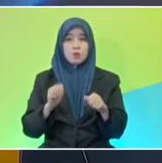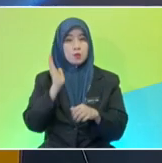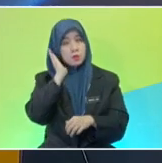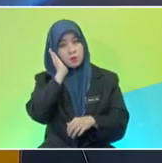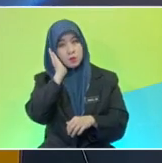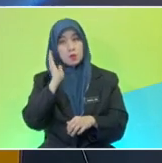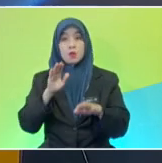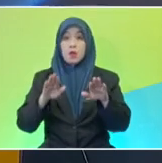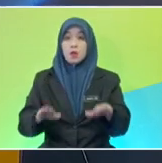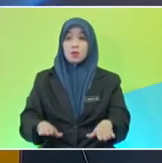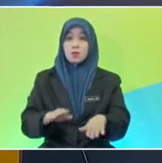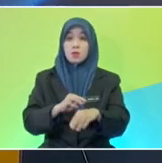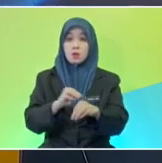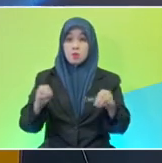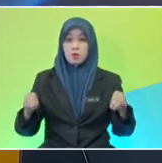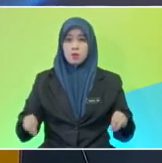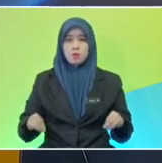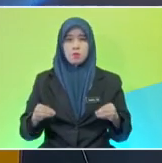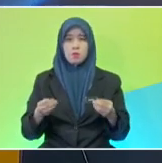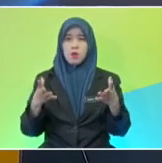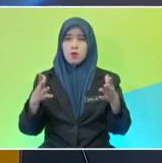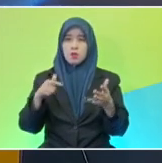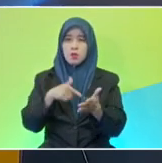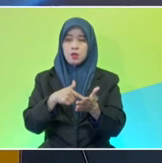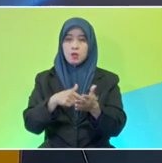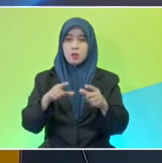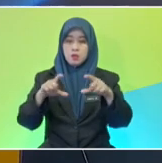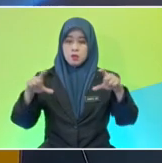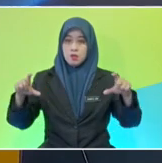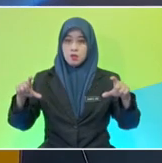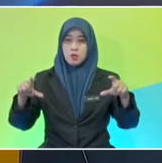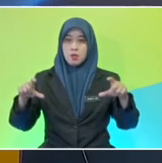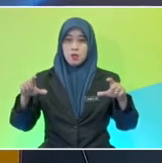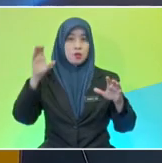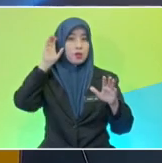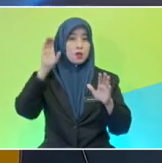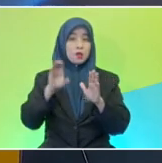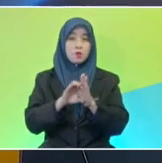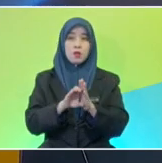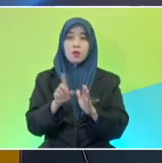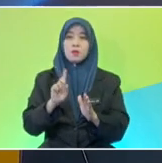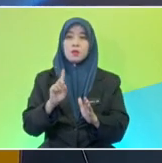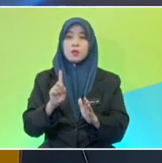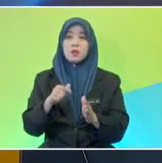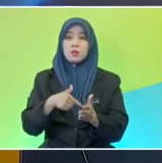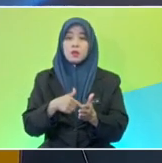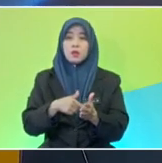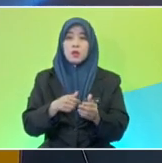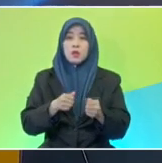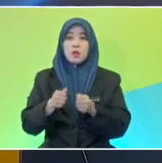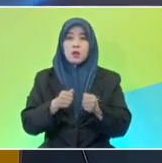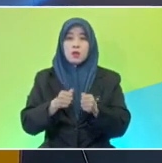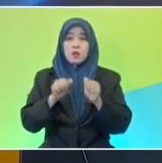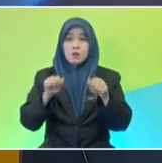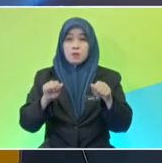atas meja kita pun ada banyak lagi kad-kad gambar ni. Okey, jadi mana lagi Kemal? Aktiviti apa lagi yang kita nak tampal ni? Ada lagi